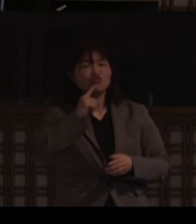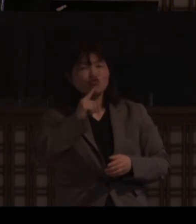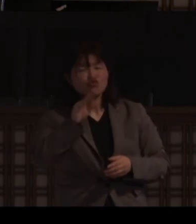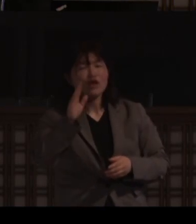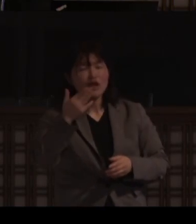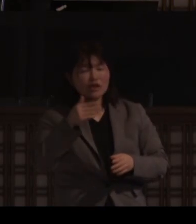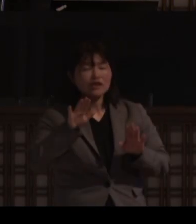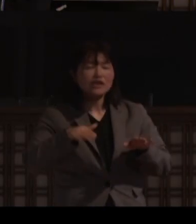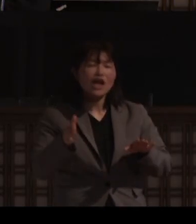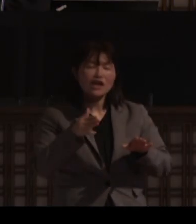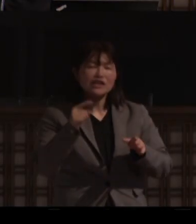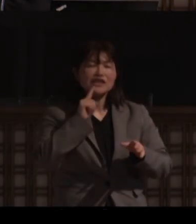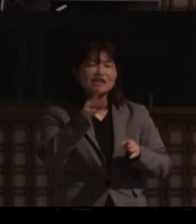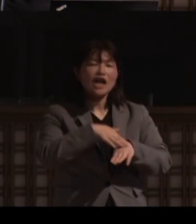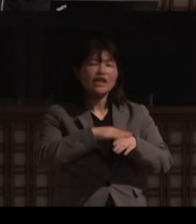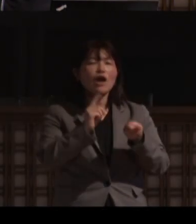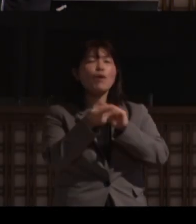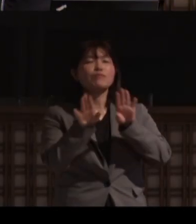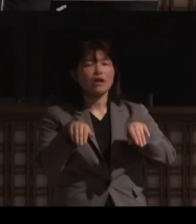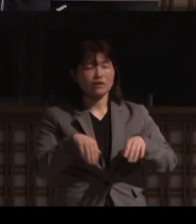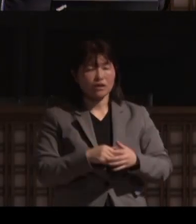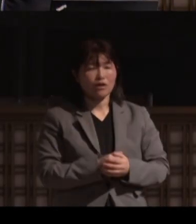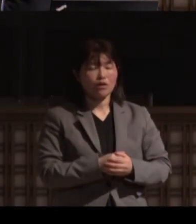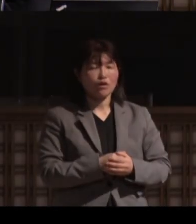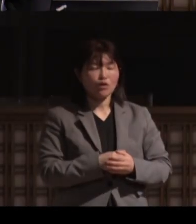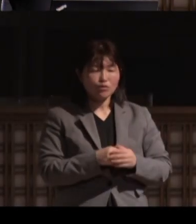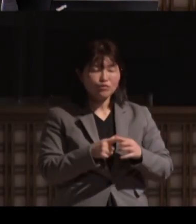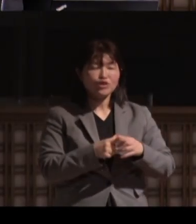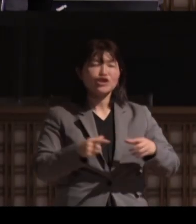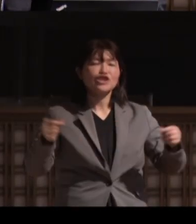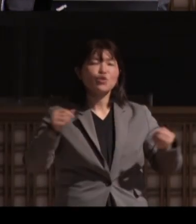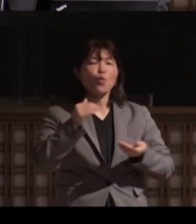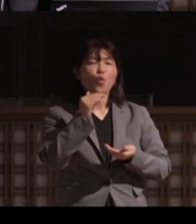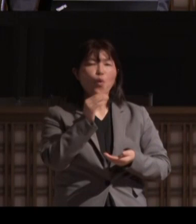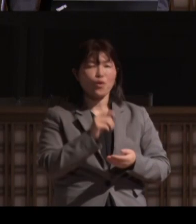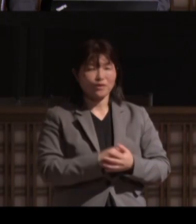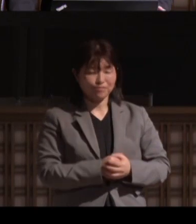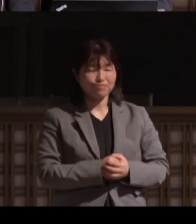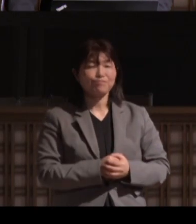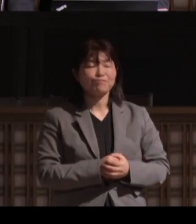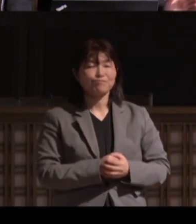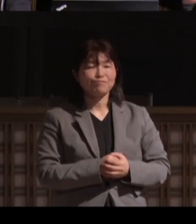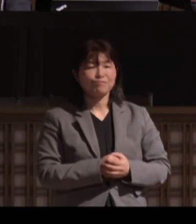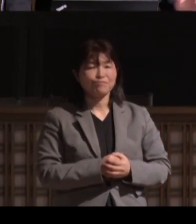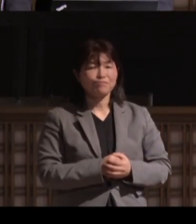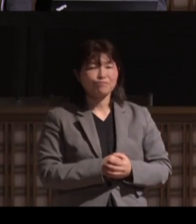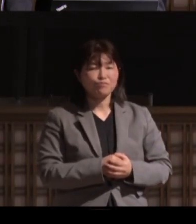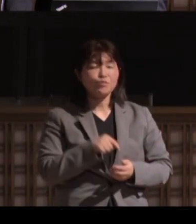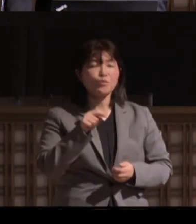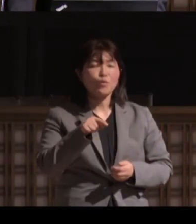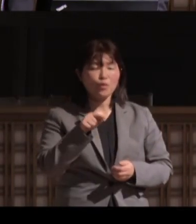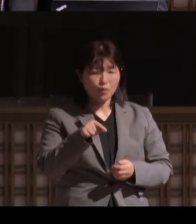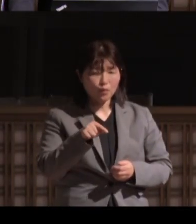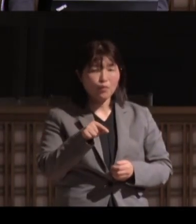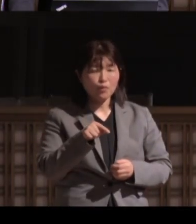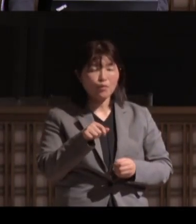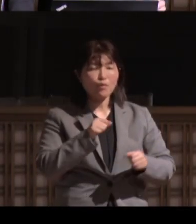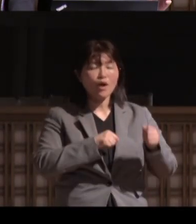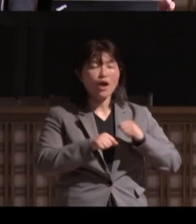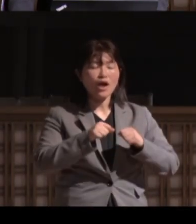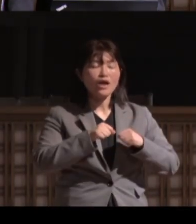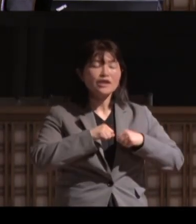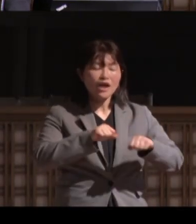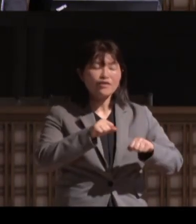はHUGというようになってですねなぜか日本語なんですけどもまあるいはですねこれはやられてるところあると思います